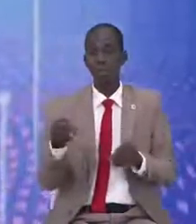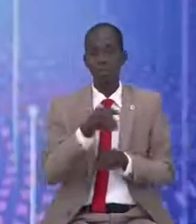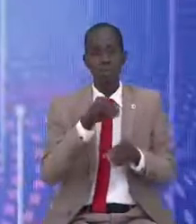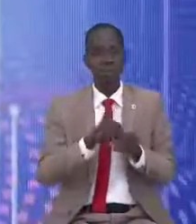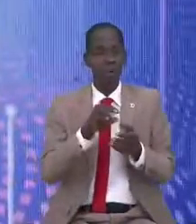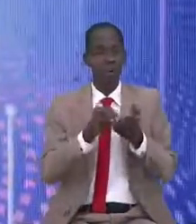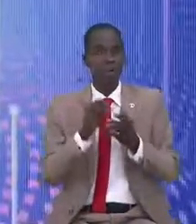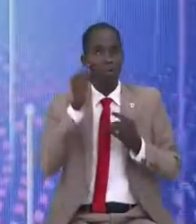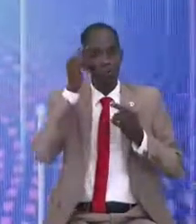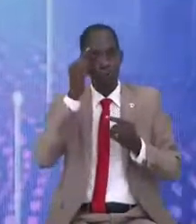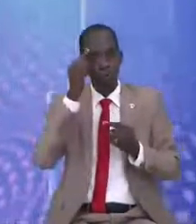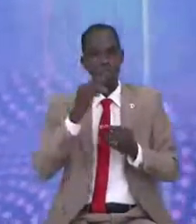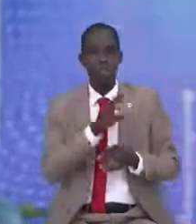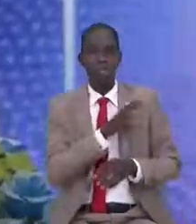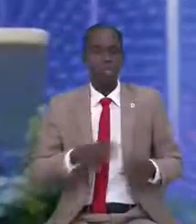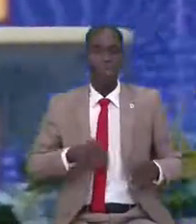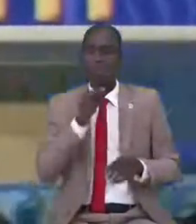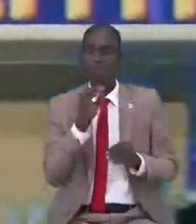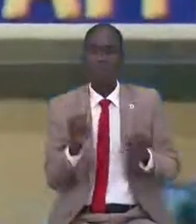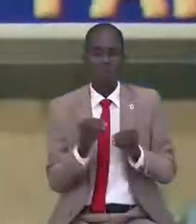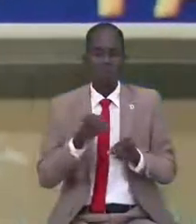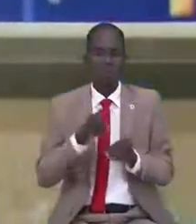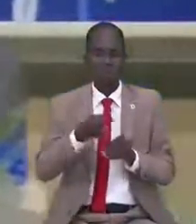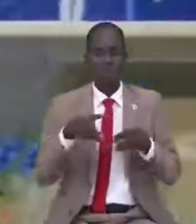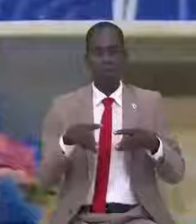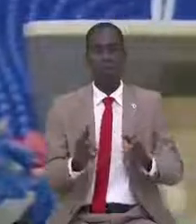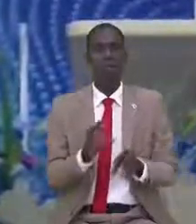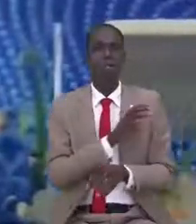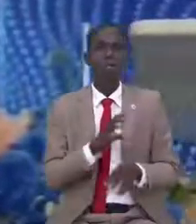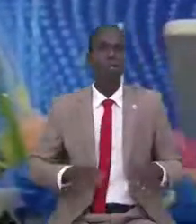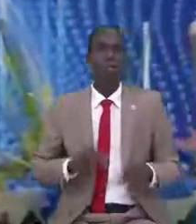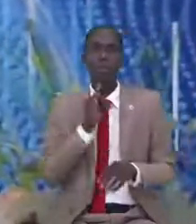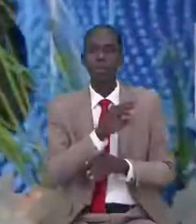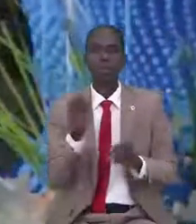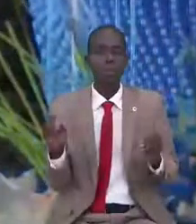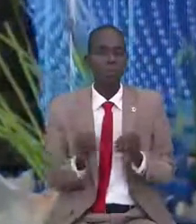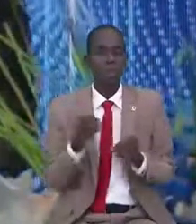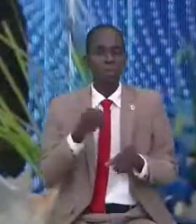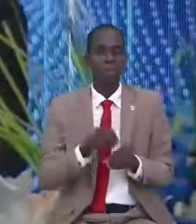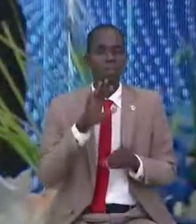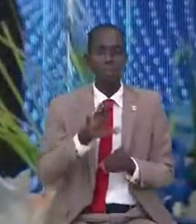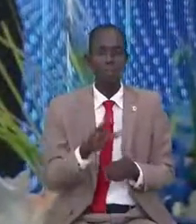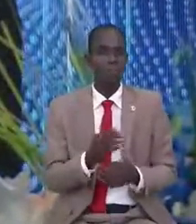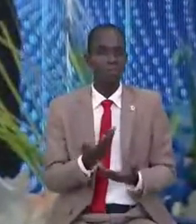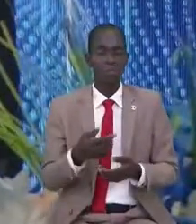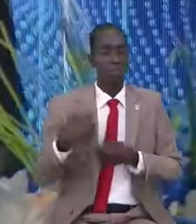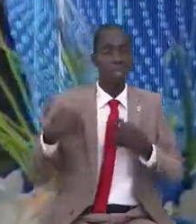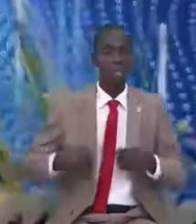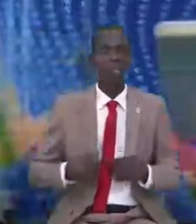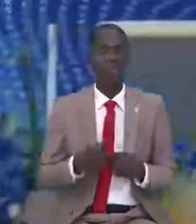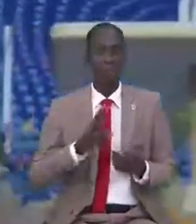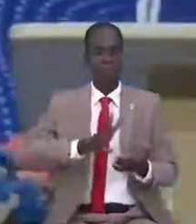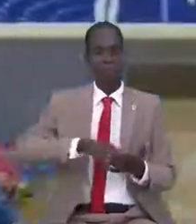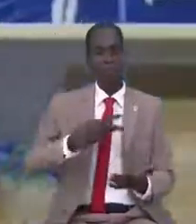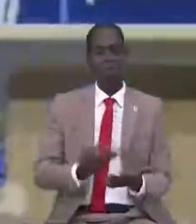leur pensée, parce que Christ n'est pas dans leur voix, parce que Christ n'est pas dans leur